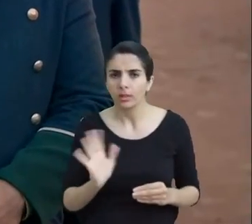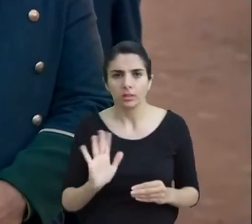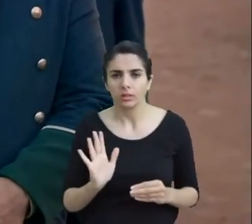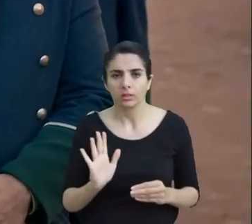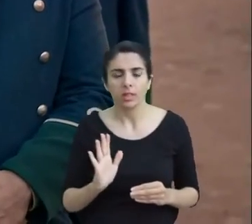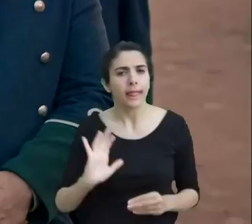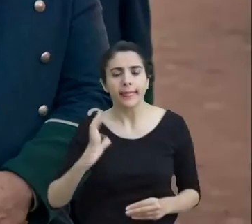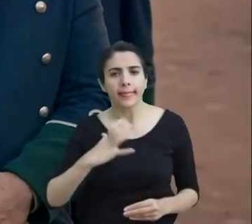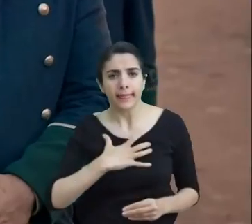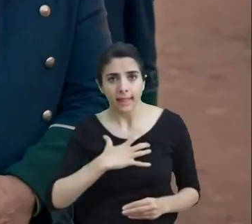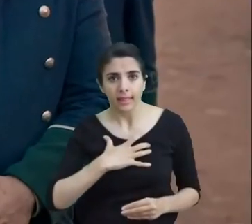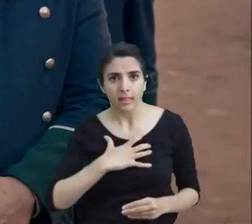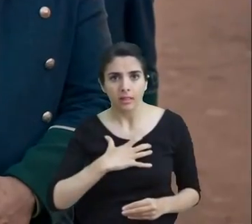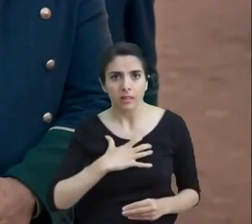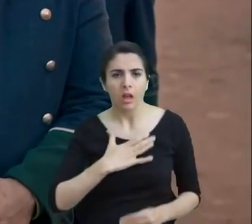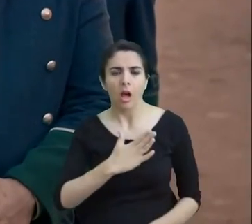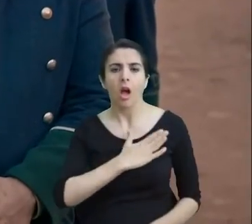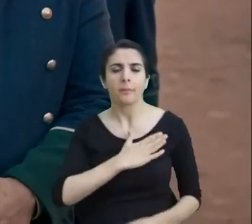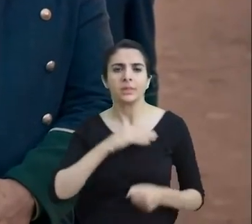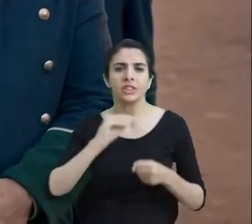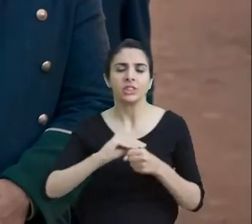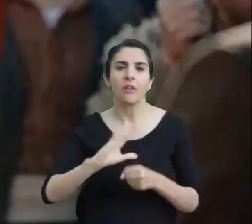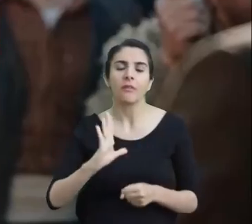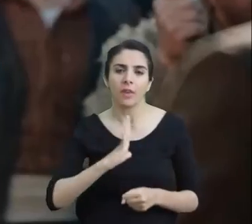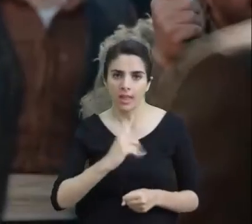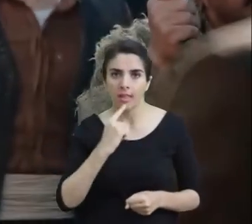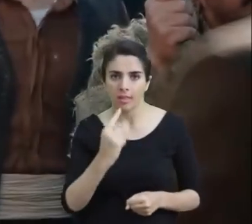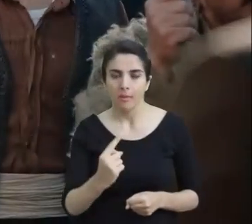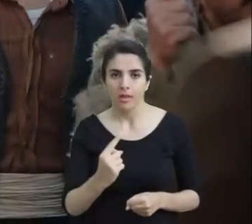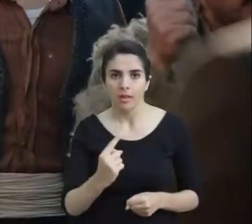efendiler. Din buradadır. Kalp.